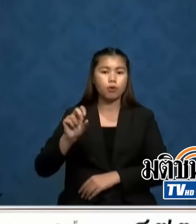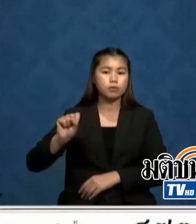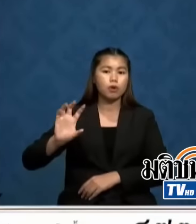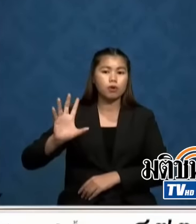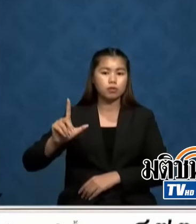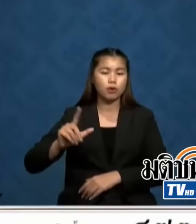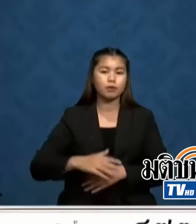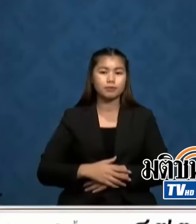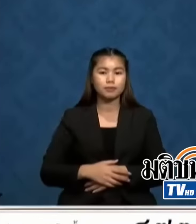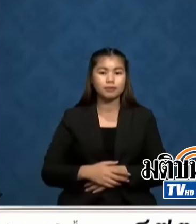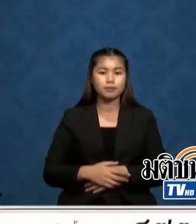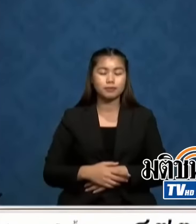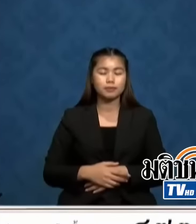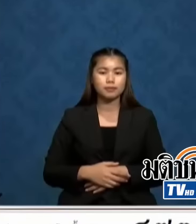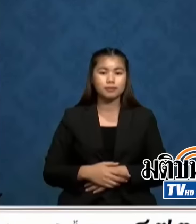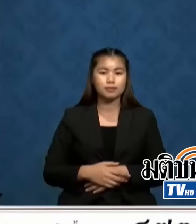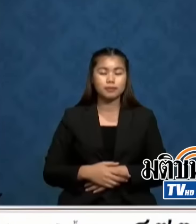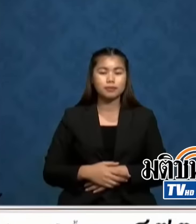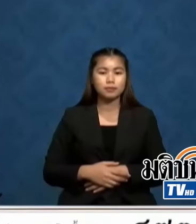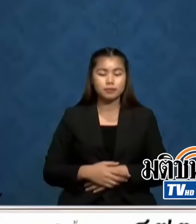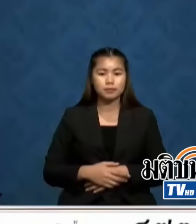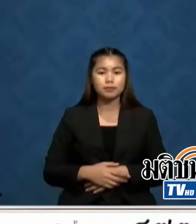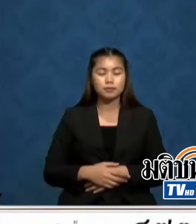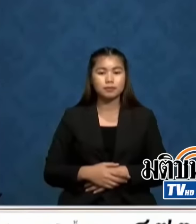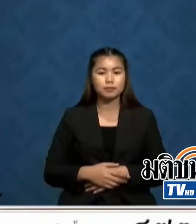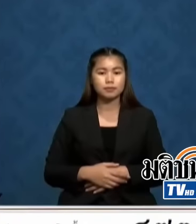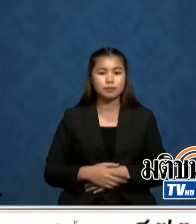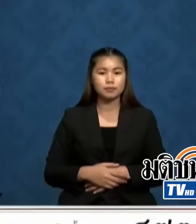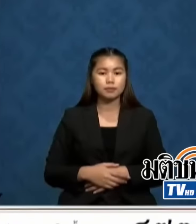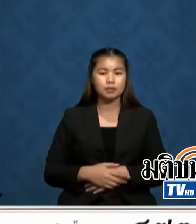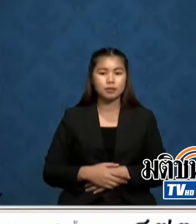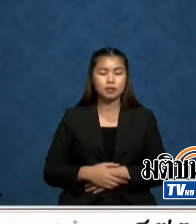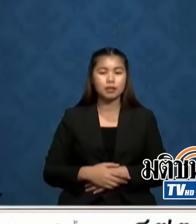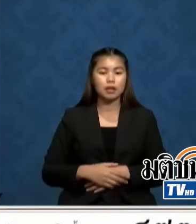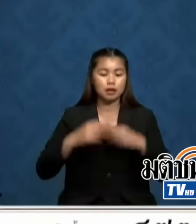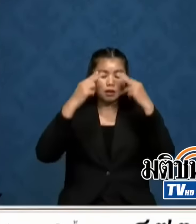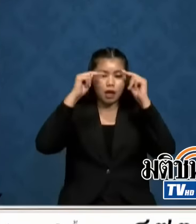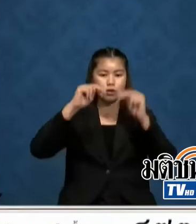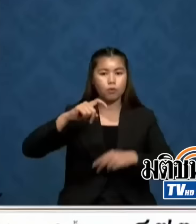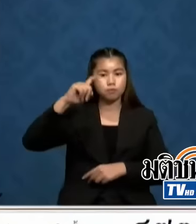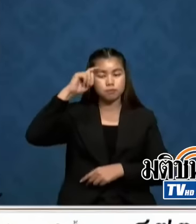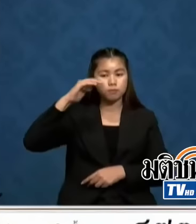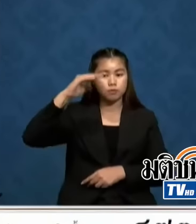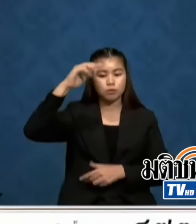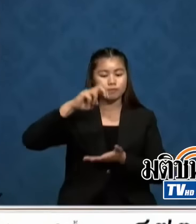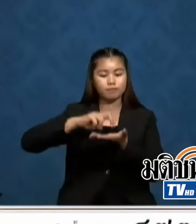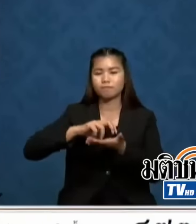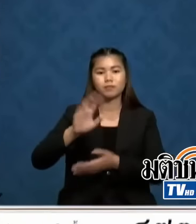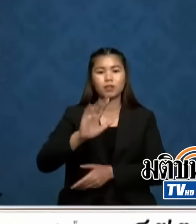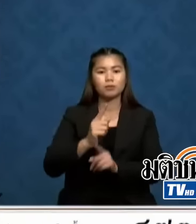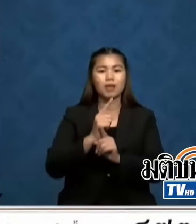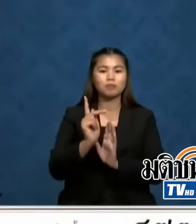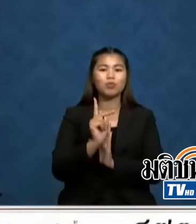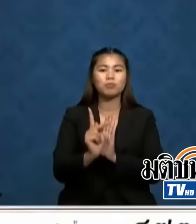เป็นผู้เสนอนะครับโดยไม่จำเป็นต้องให้ทางนายกรัฐมนตรีรับรองตามกฎหมาย